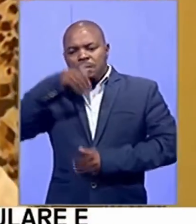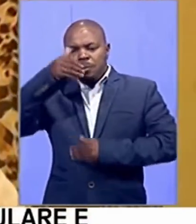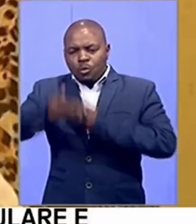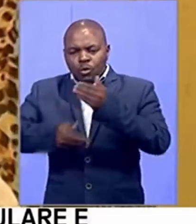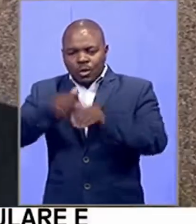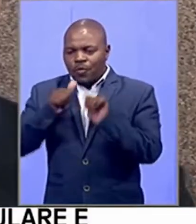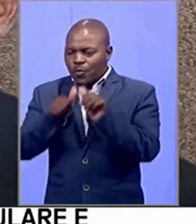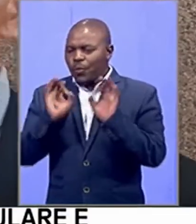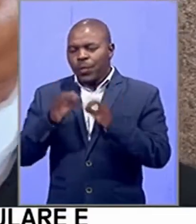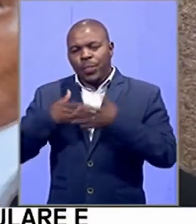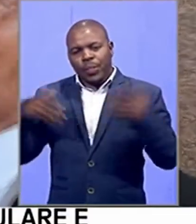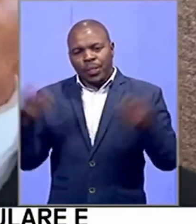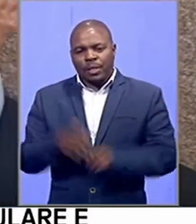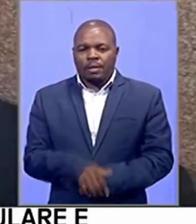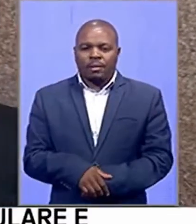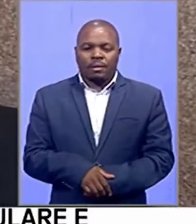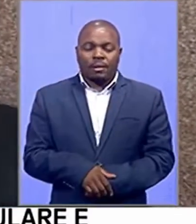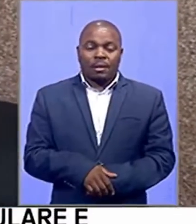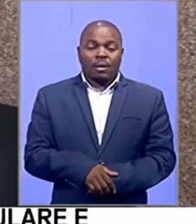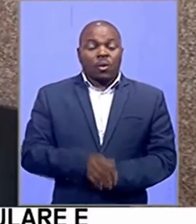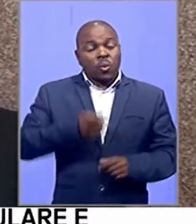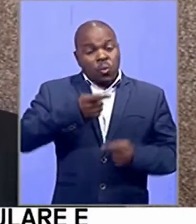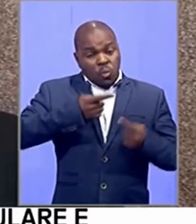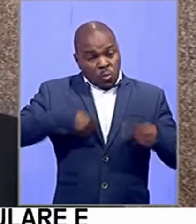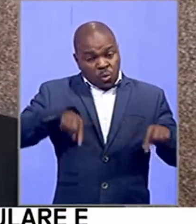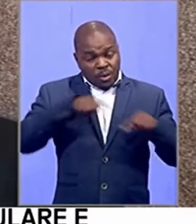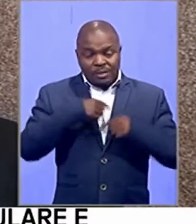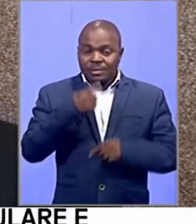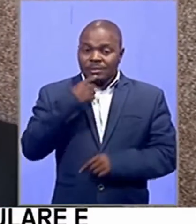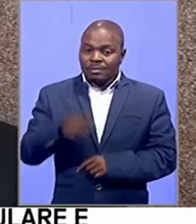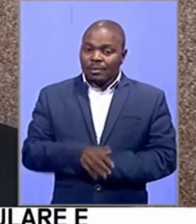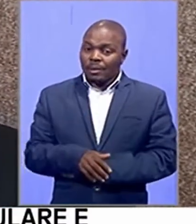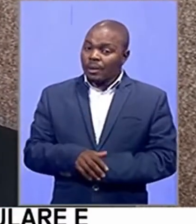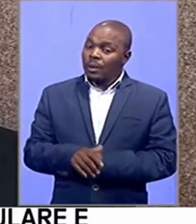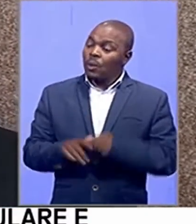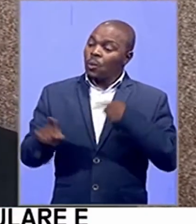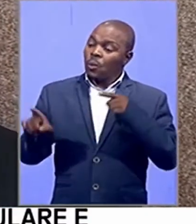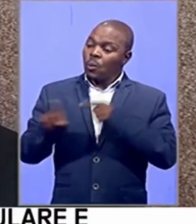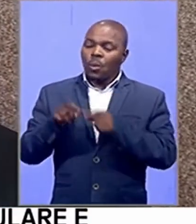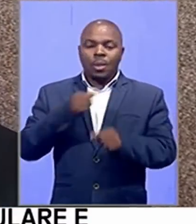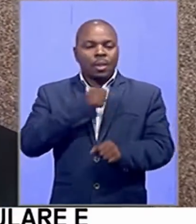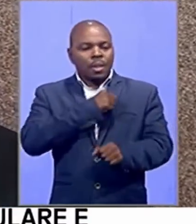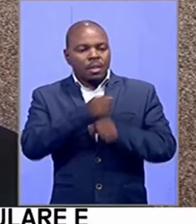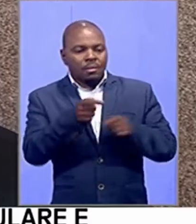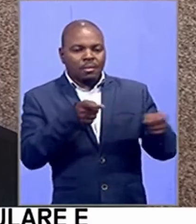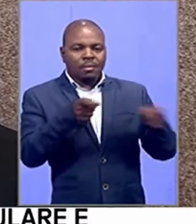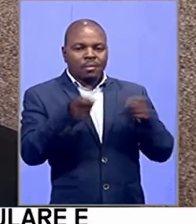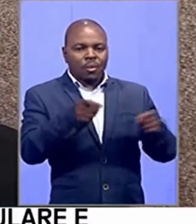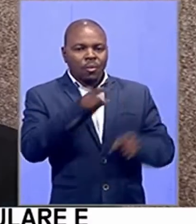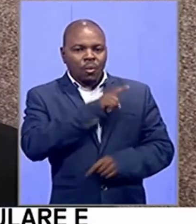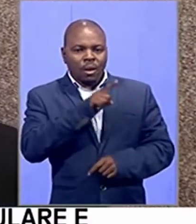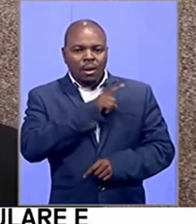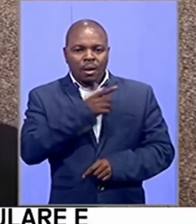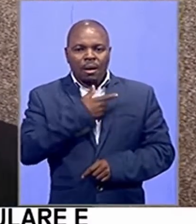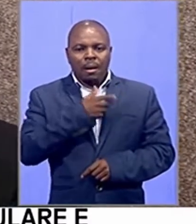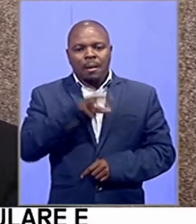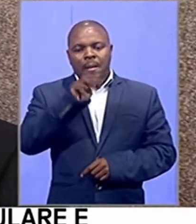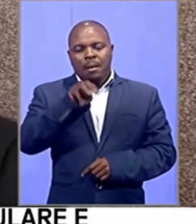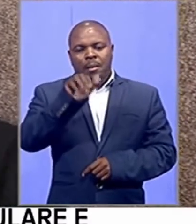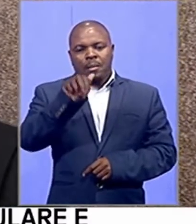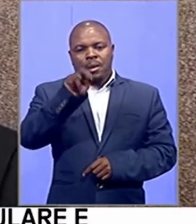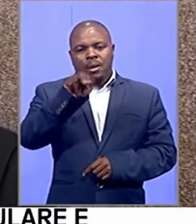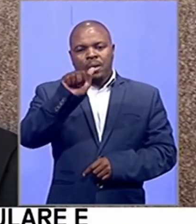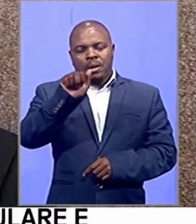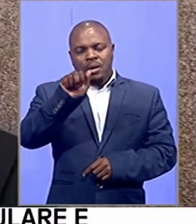Bapedi. Lebaka le legolo la gore re a se ke ya buša a gona le ba ba ka ba appointa Manyaku ba mme